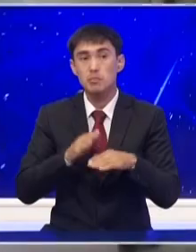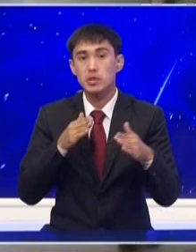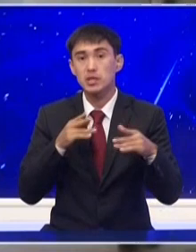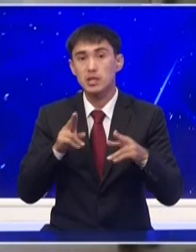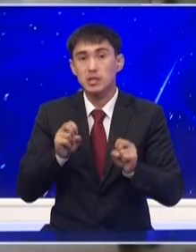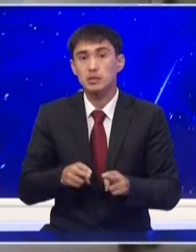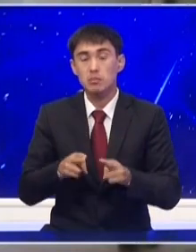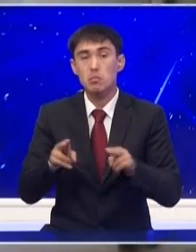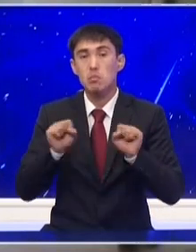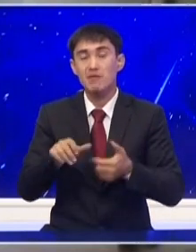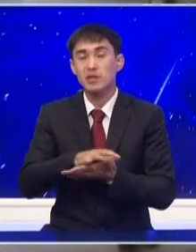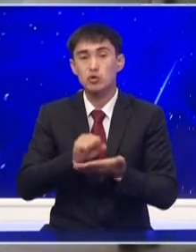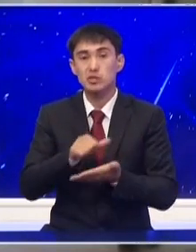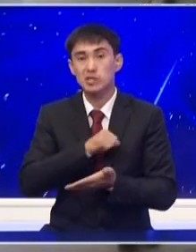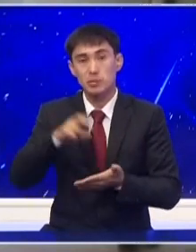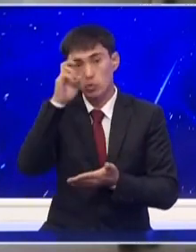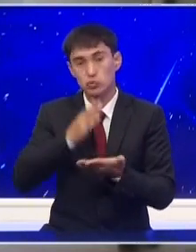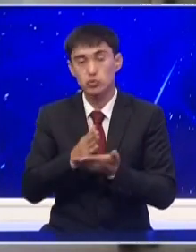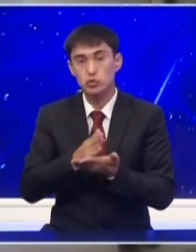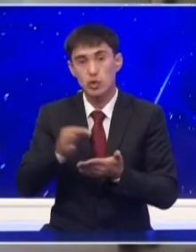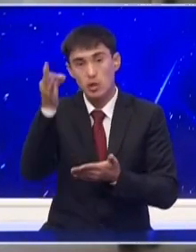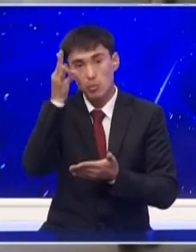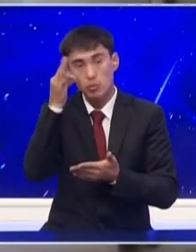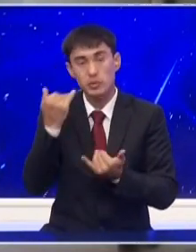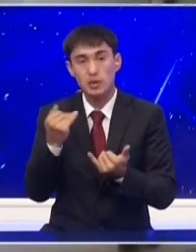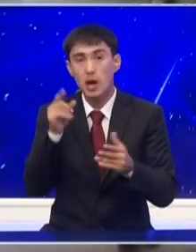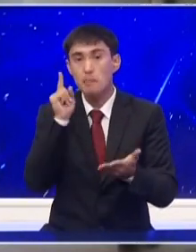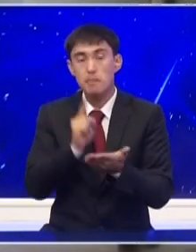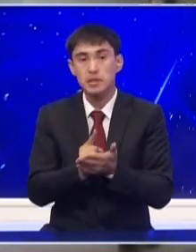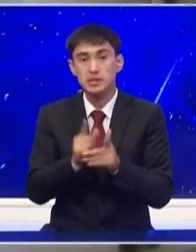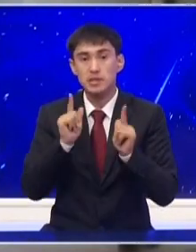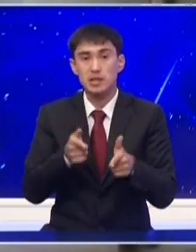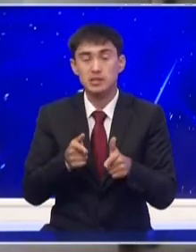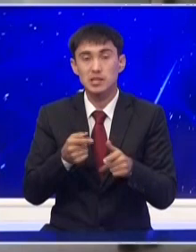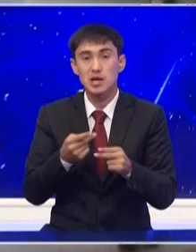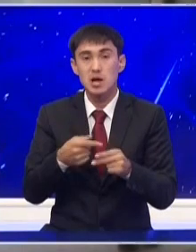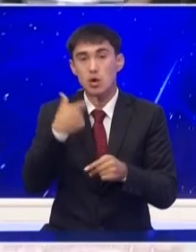от совершения правонарушения самих госслужащих, напомнить им об обязанностях согласно